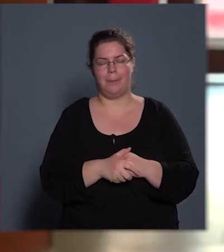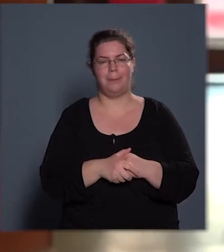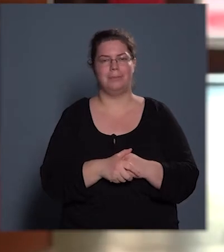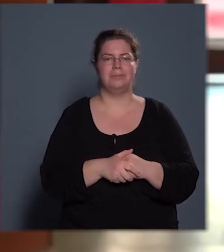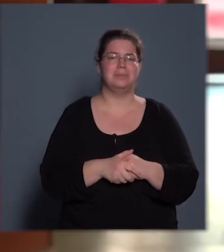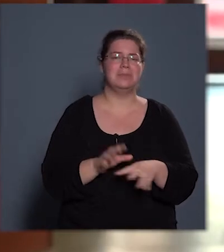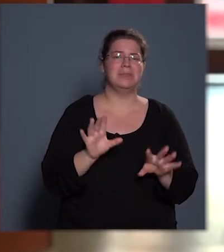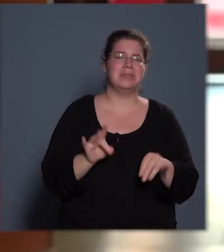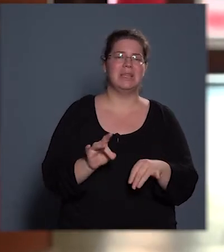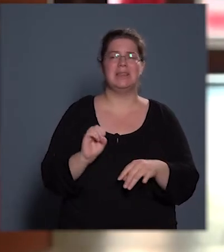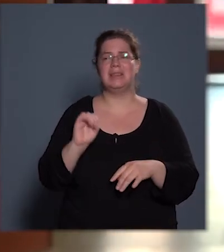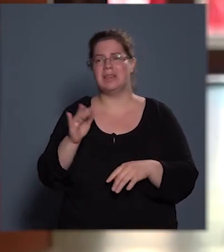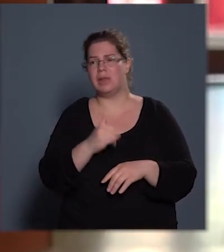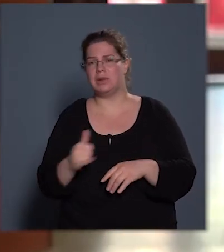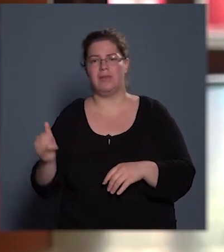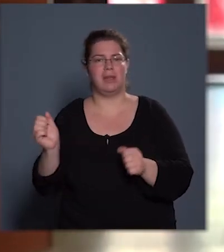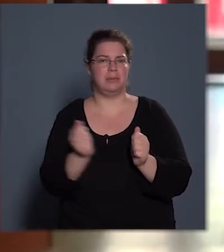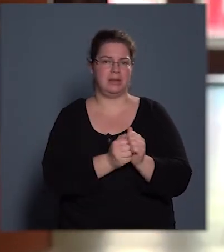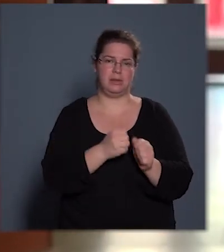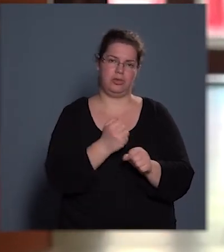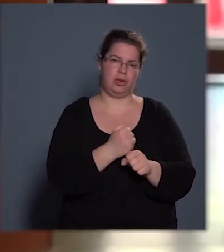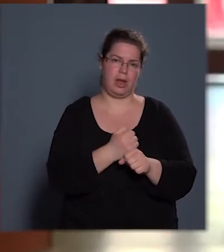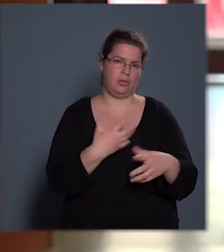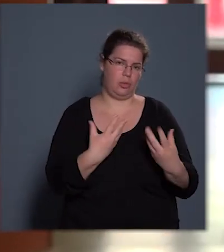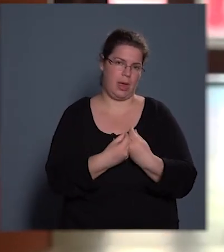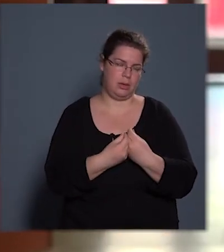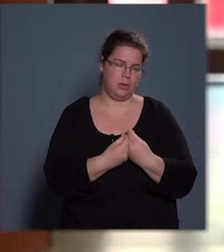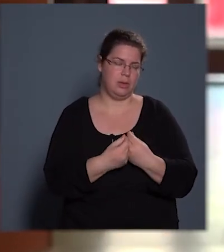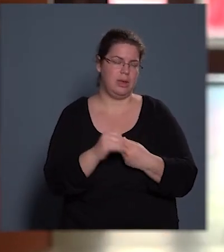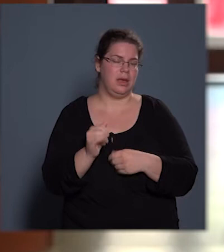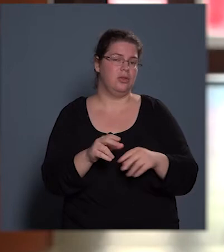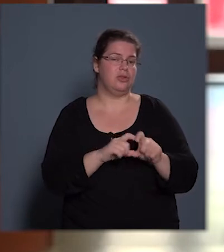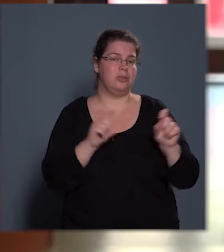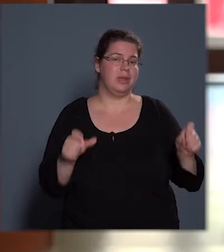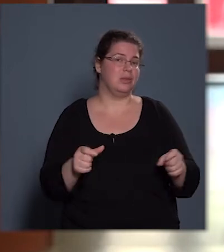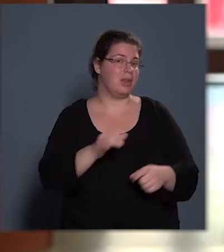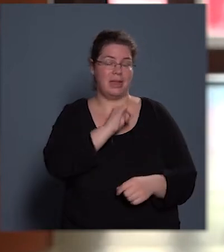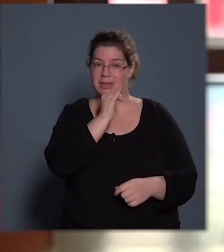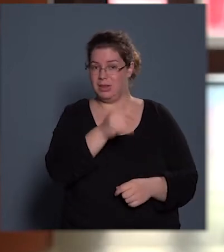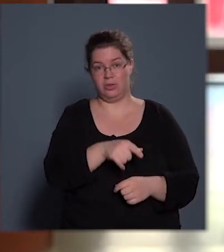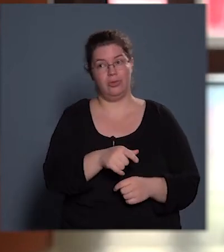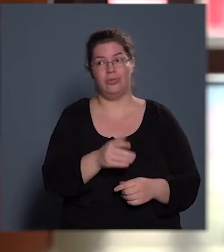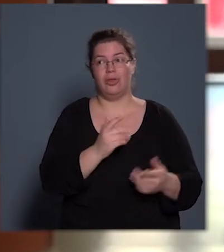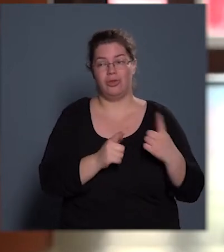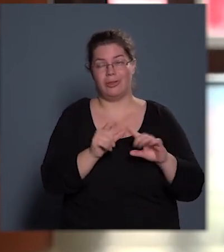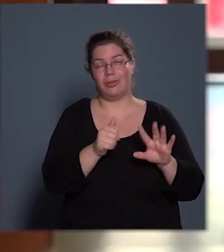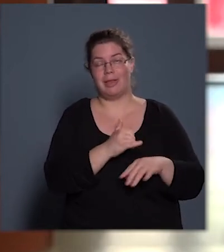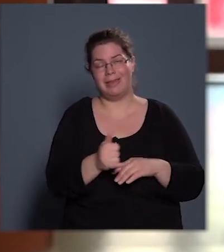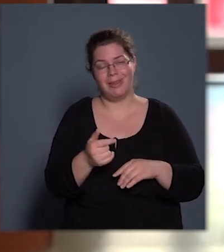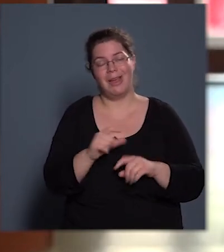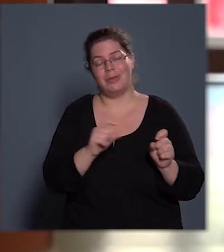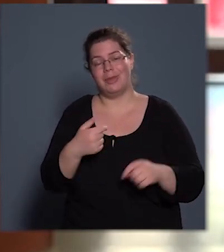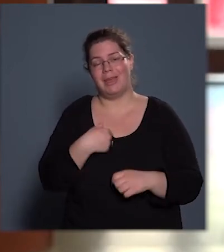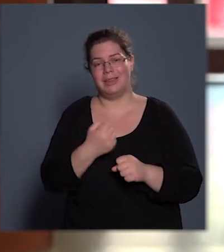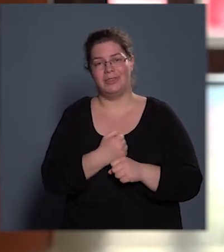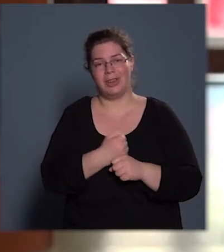hát 10-15 évet biztos csináltuk együtt, és hát mióta nincs, sajnos 6 éve azóta én csinálom,